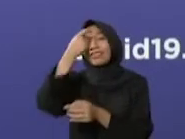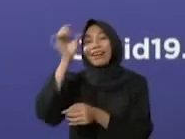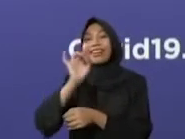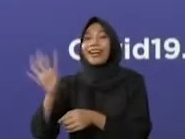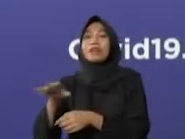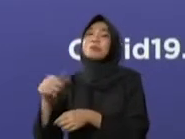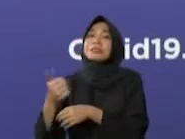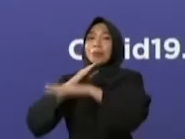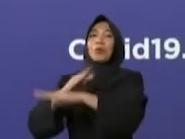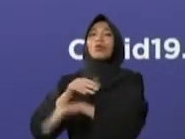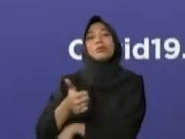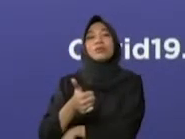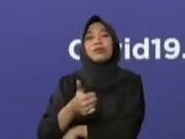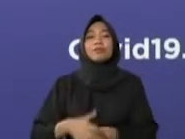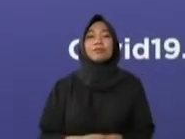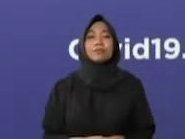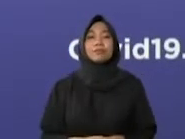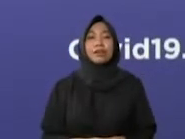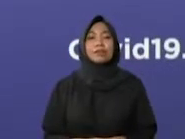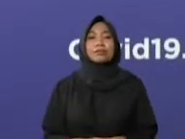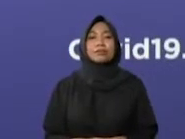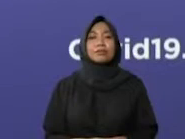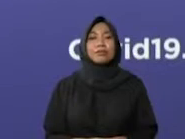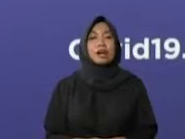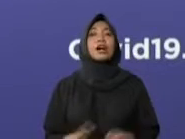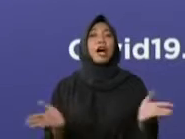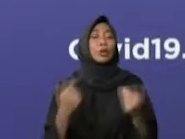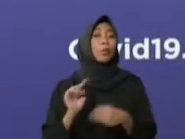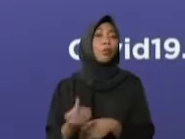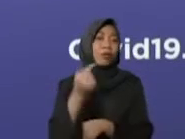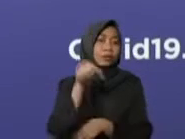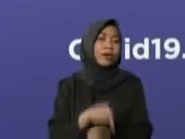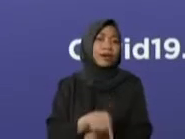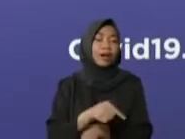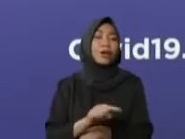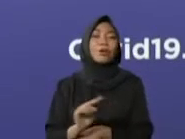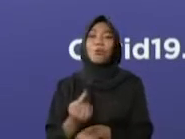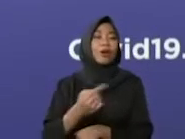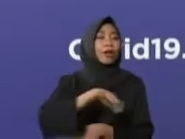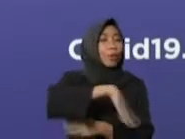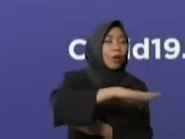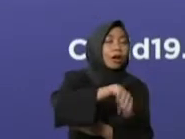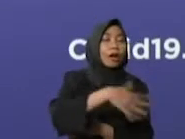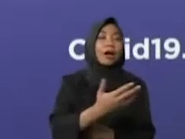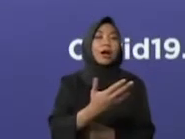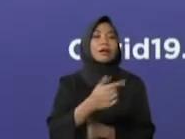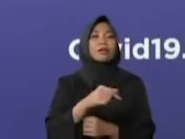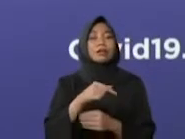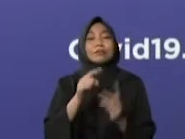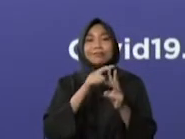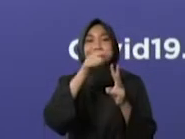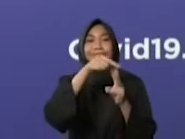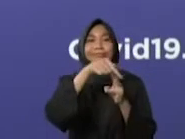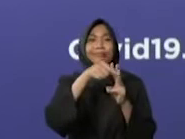yang lainnya oleh karena itu mari kita mulai sekarang Mulai dari keluarga melaksanakan